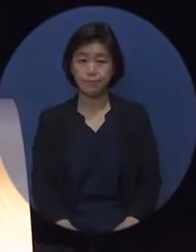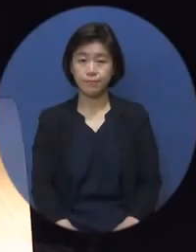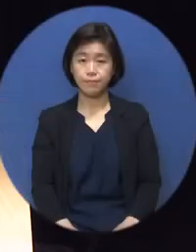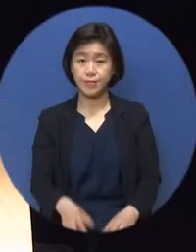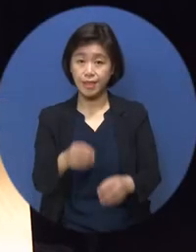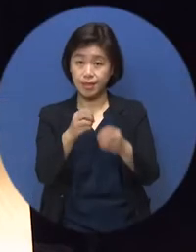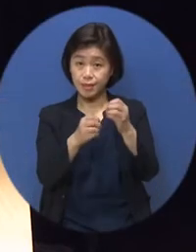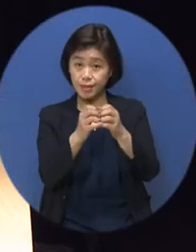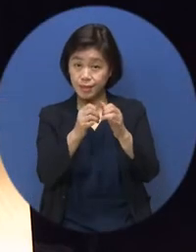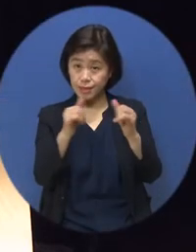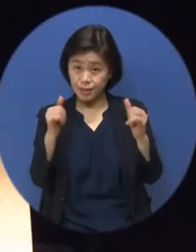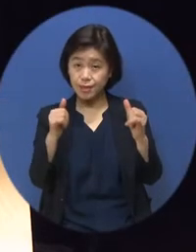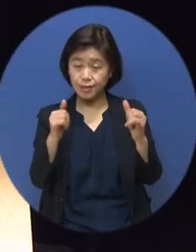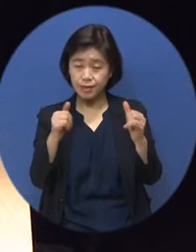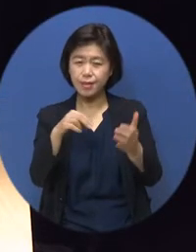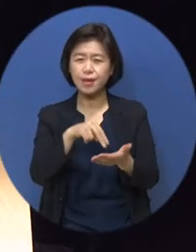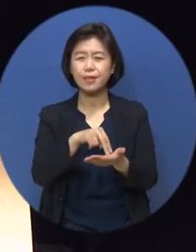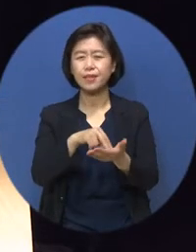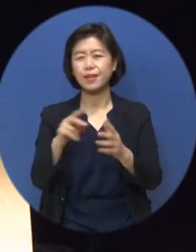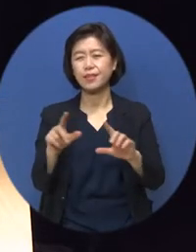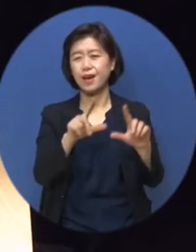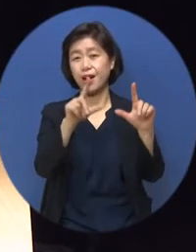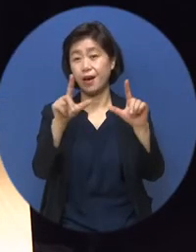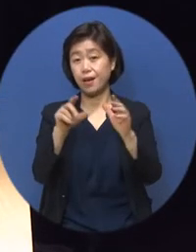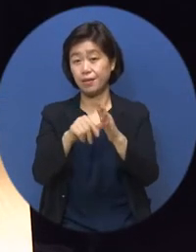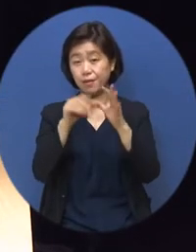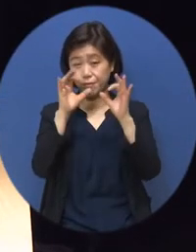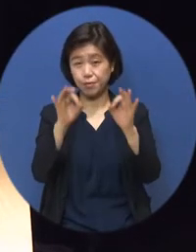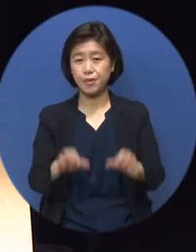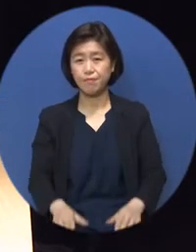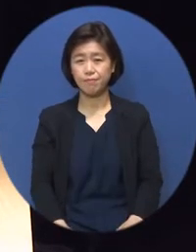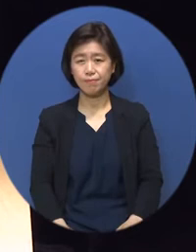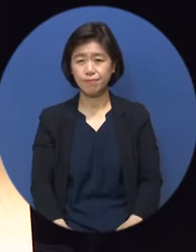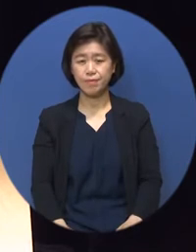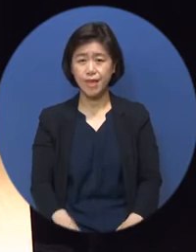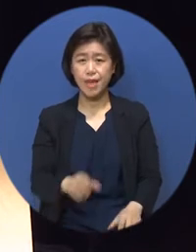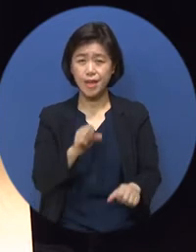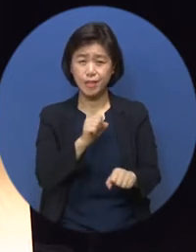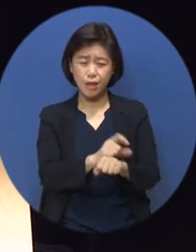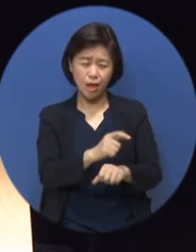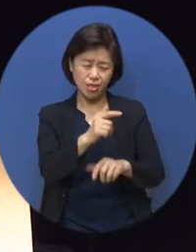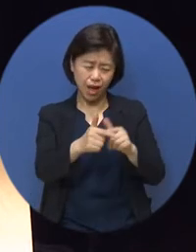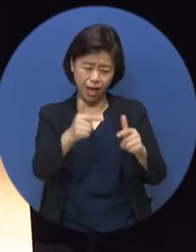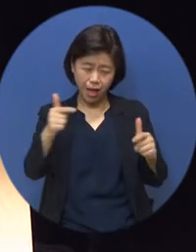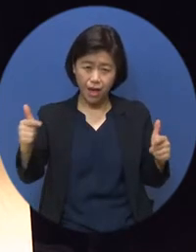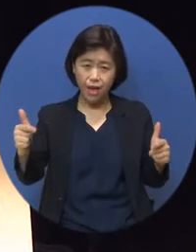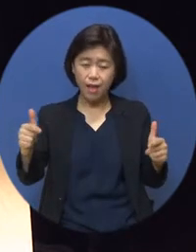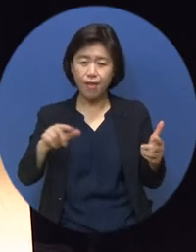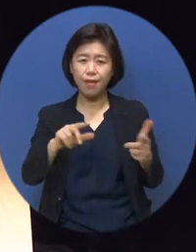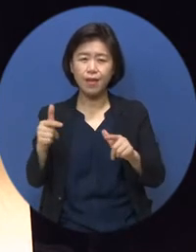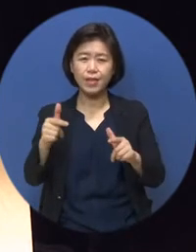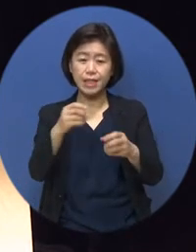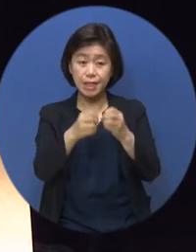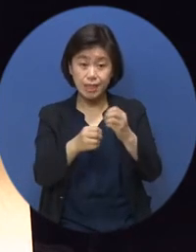시인으로 살다 보면 성격이 다른 수많은 작품을 만납니다.